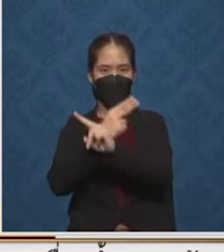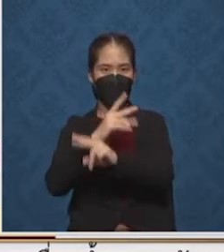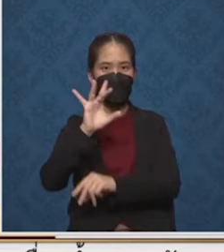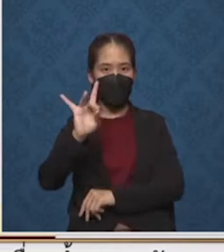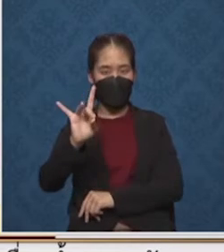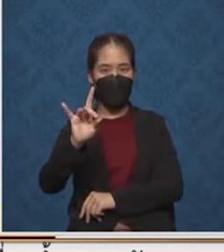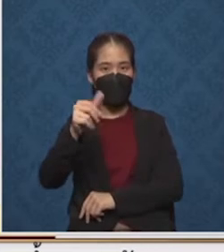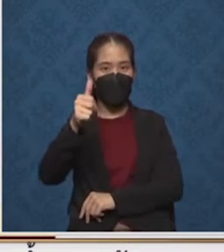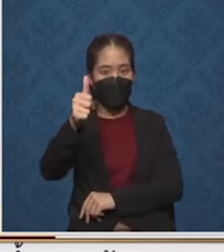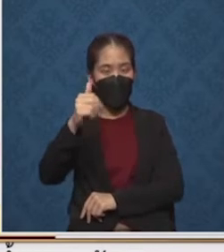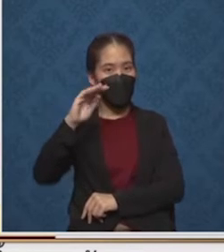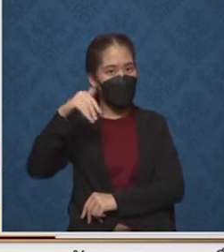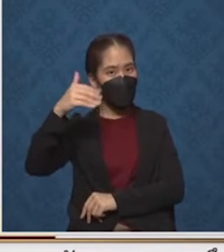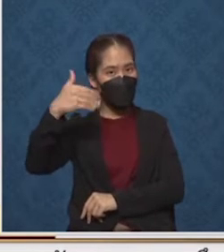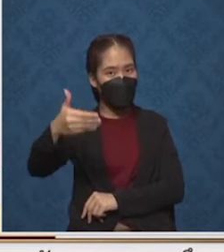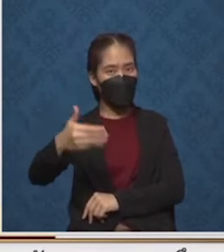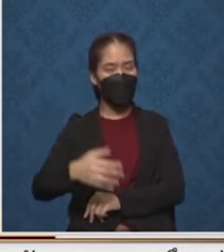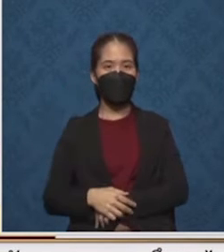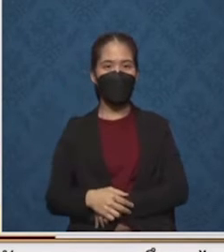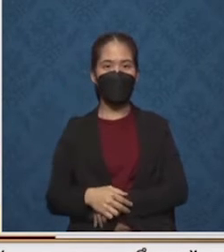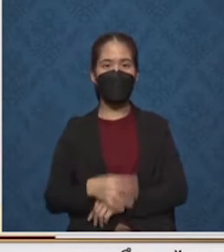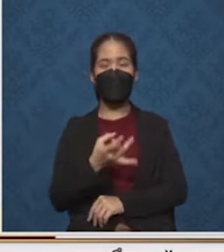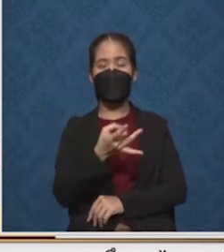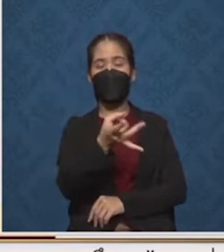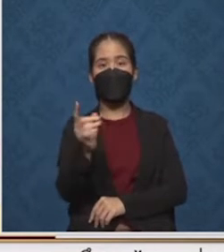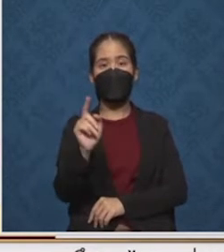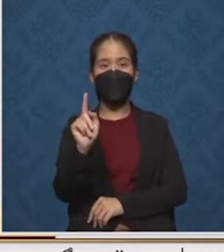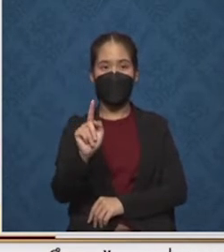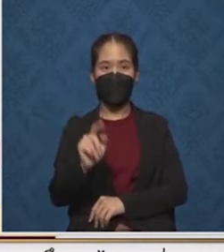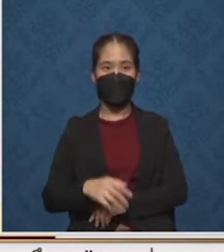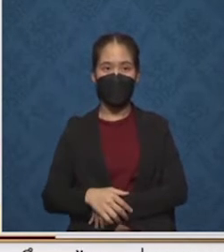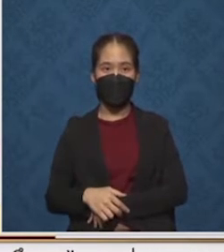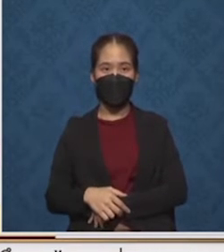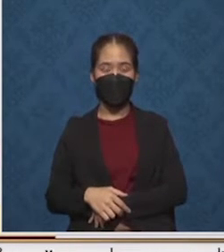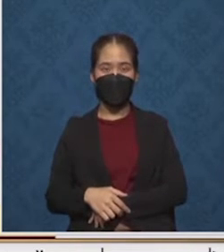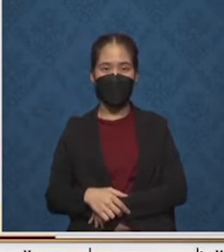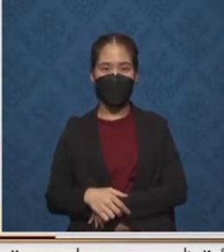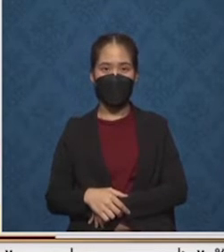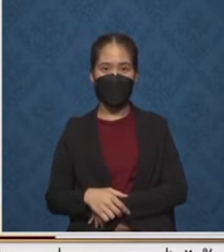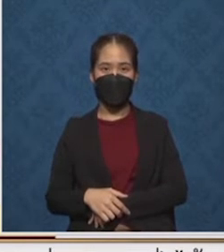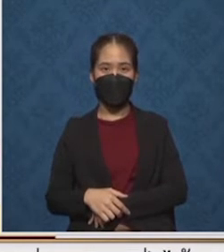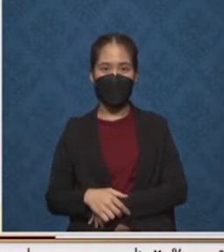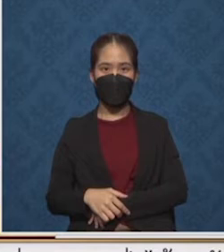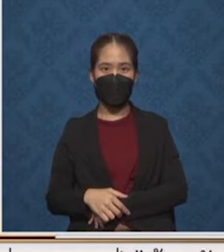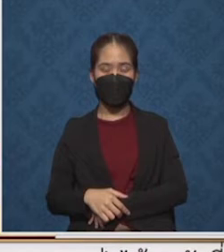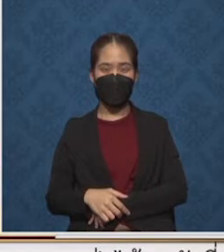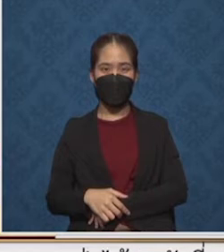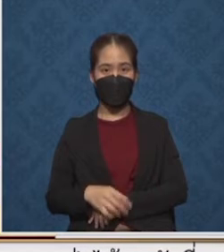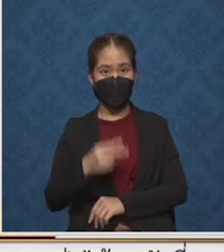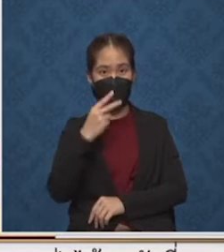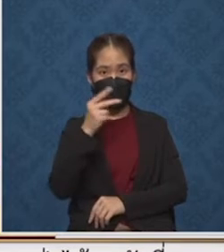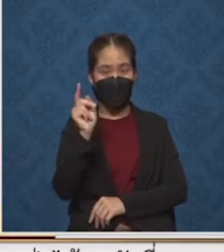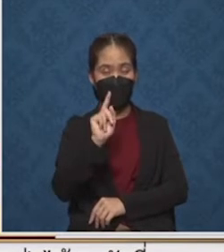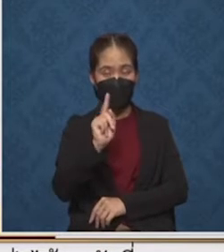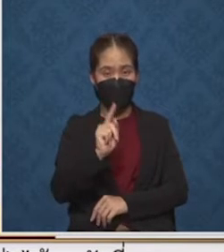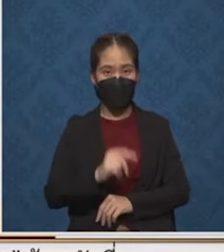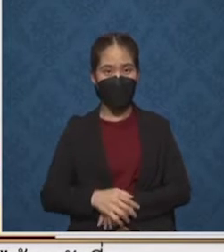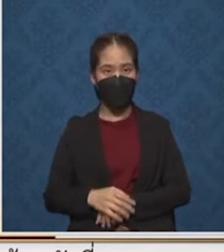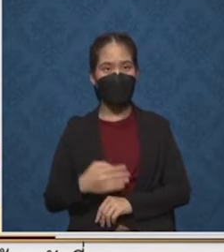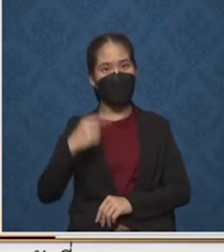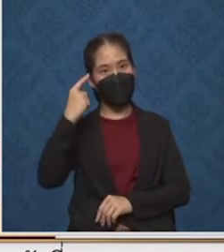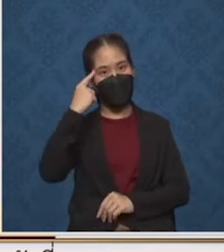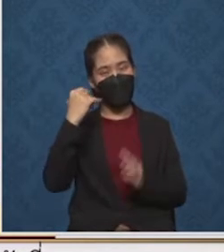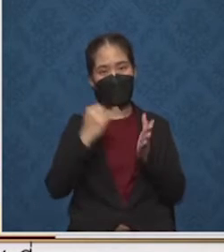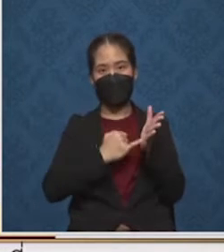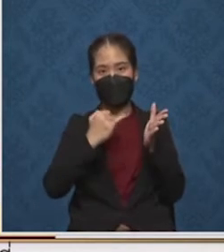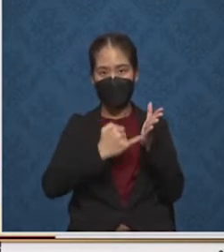ก่อนแล้วก็คุณ 8ไปเรื่อยๆทำงานอะไรจะเกิดขึ้นน่ะมีอะไรจะเกิดขึ้นครับคิด